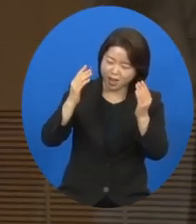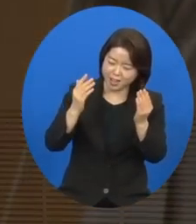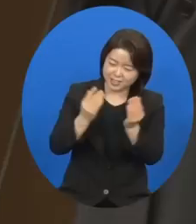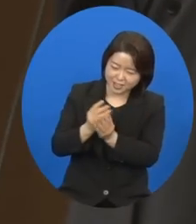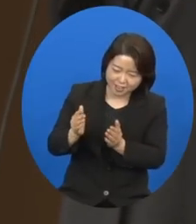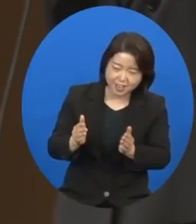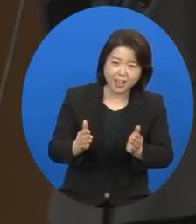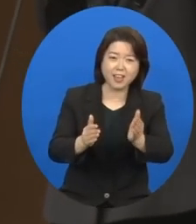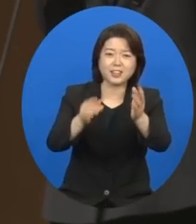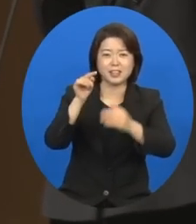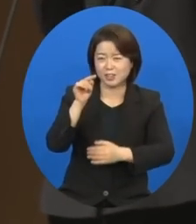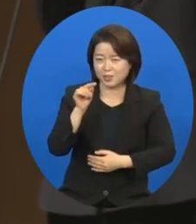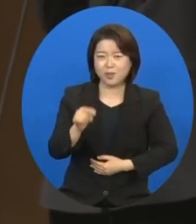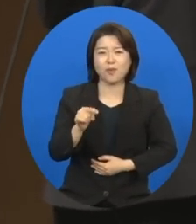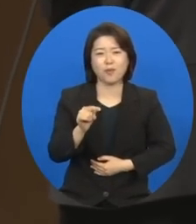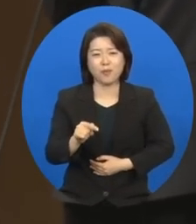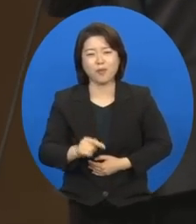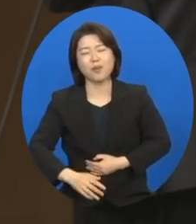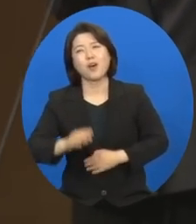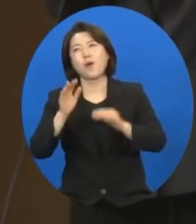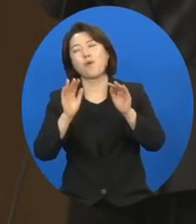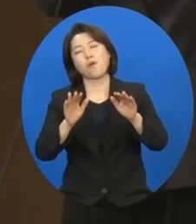가장 완전한 길로